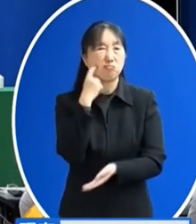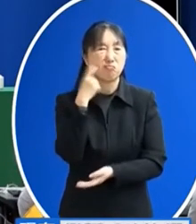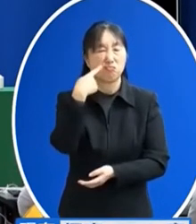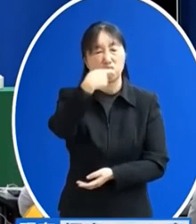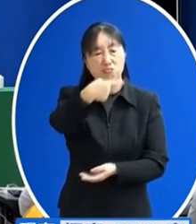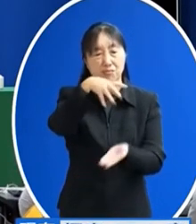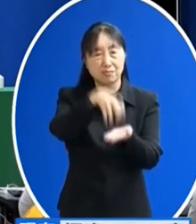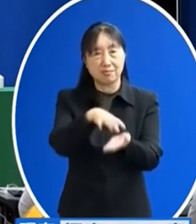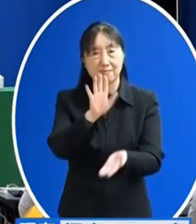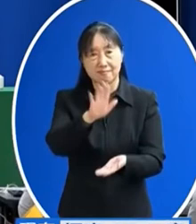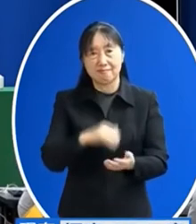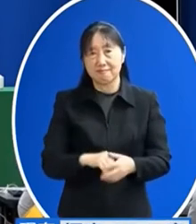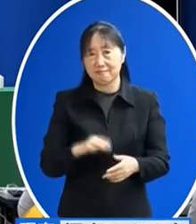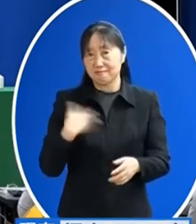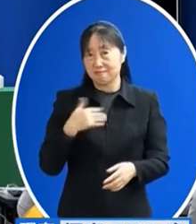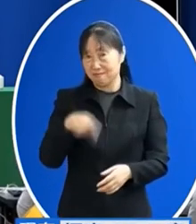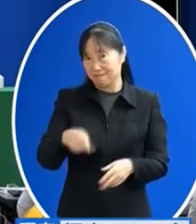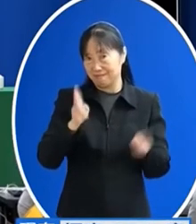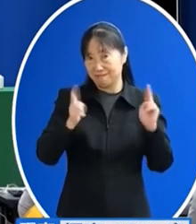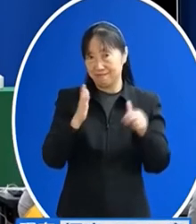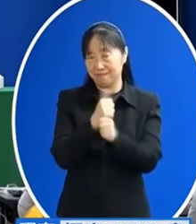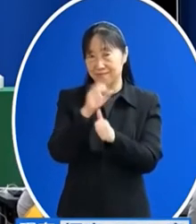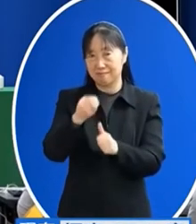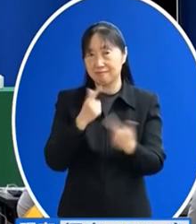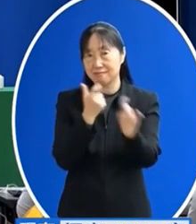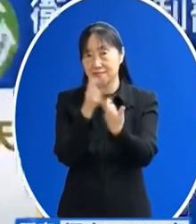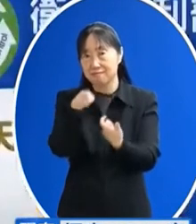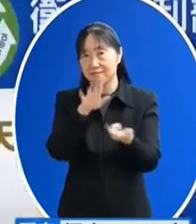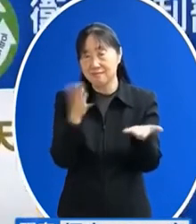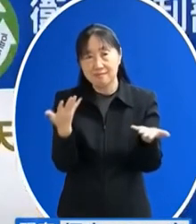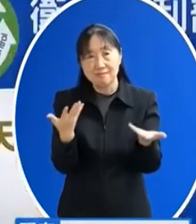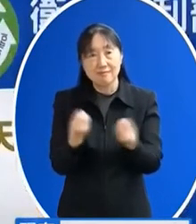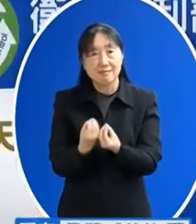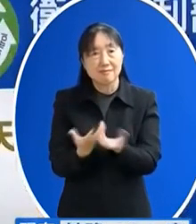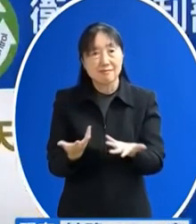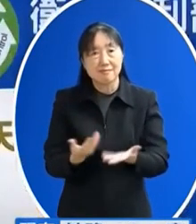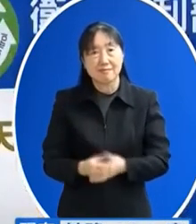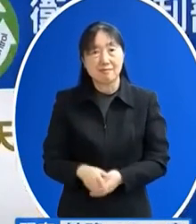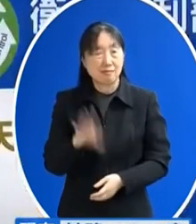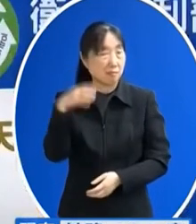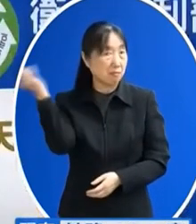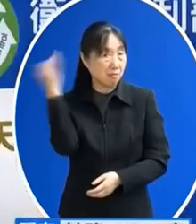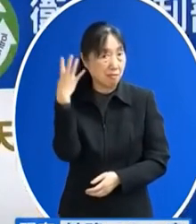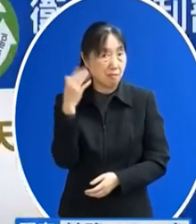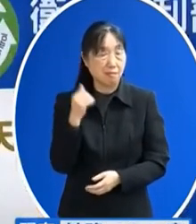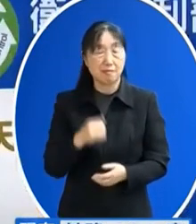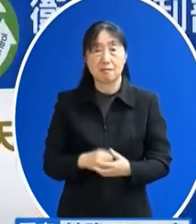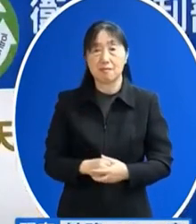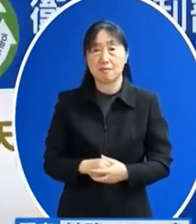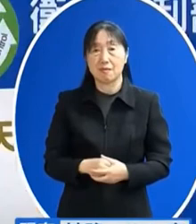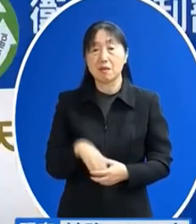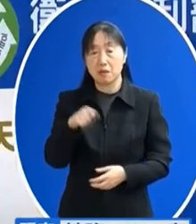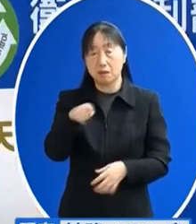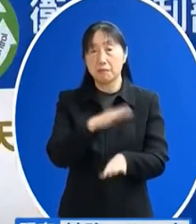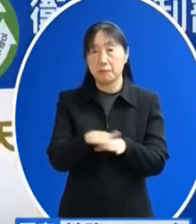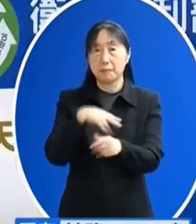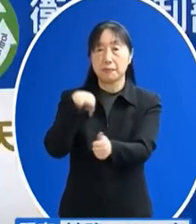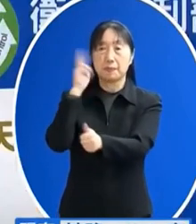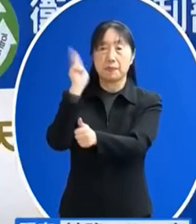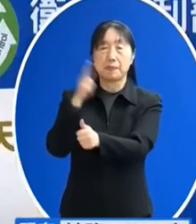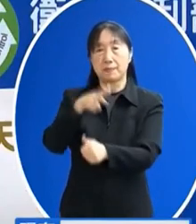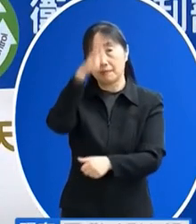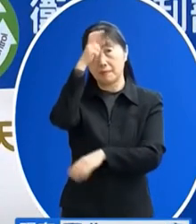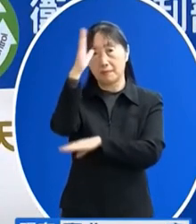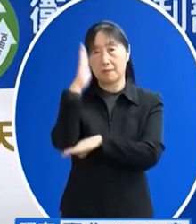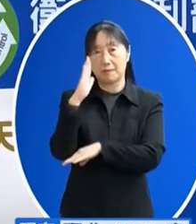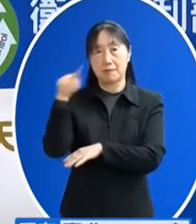中心这边怎么因应，有没有什么查核的机制？ 有，当然有这样的讯息，我们当然就会请相关的警